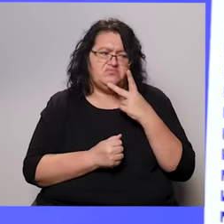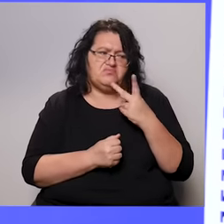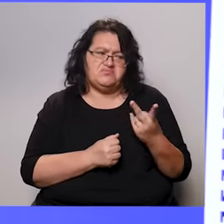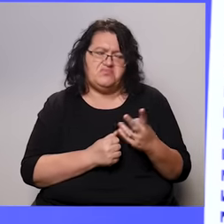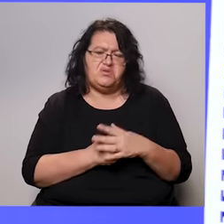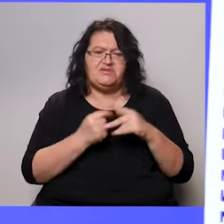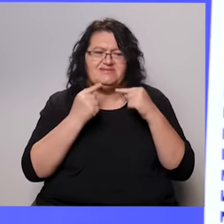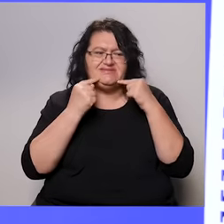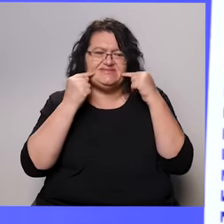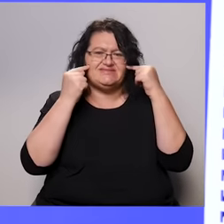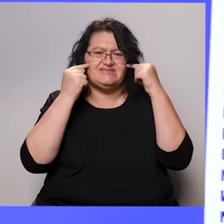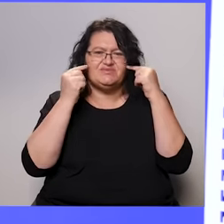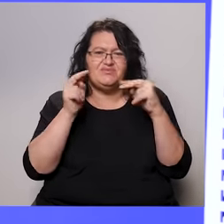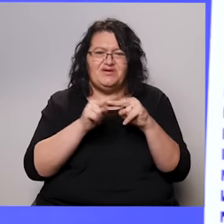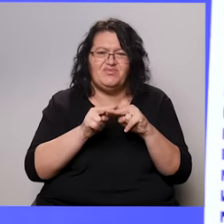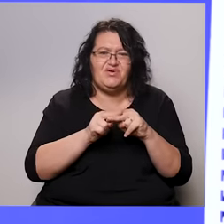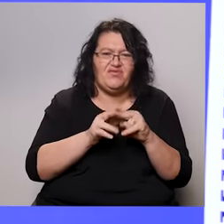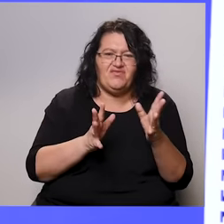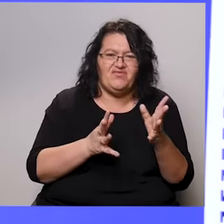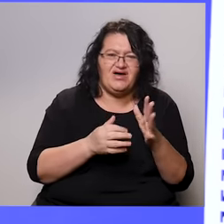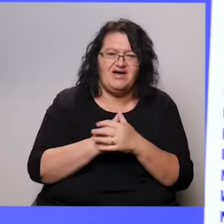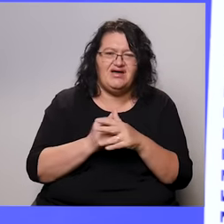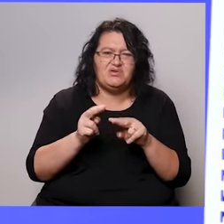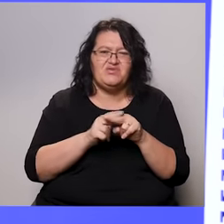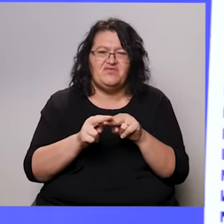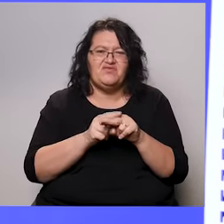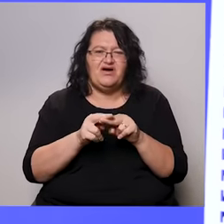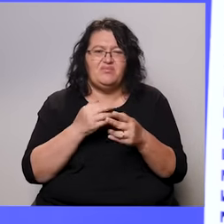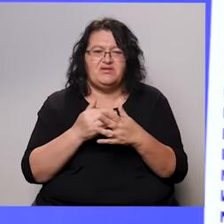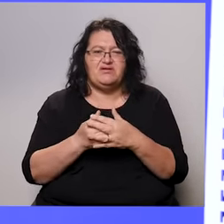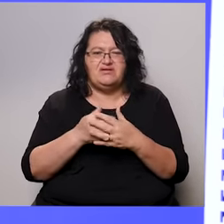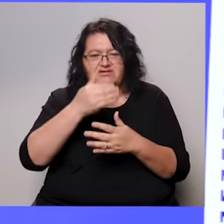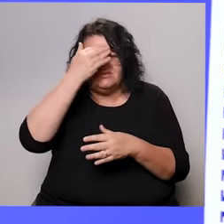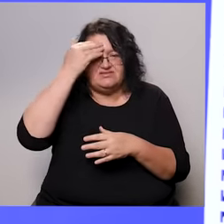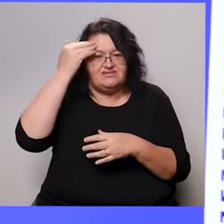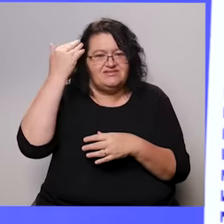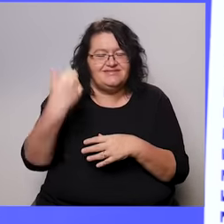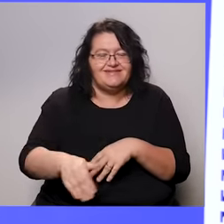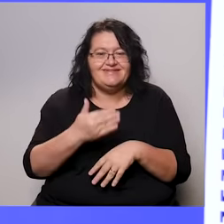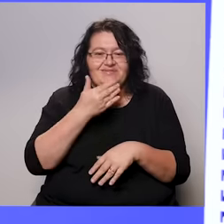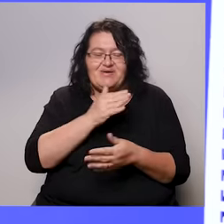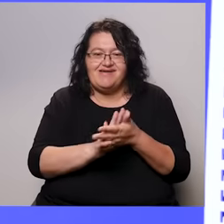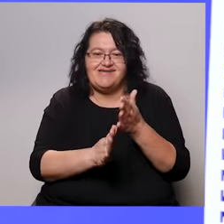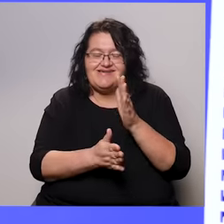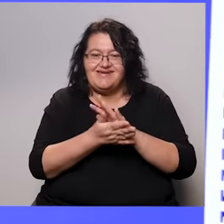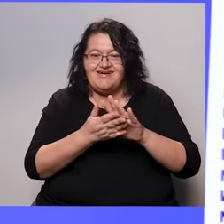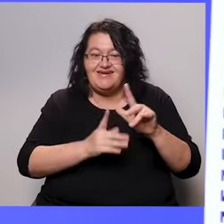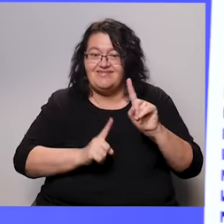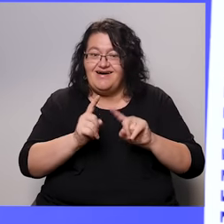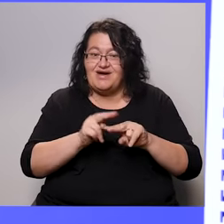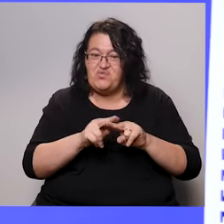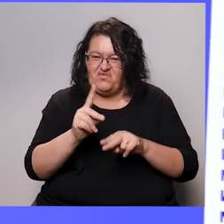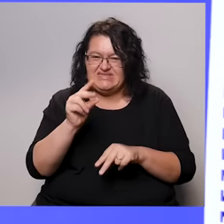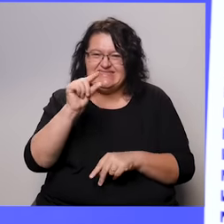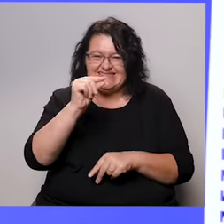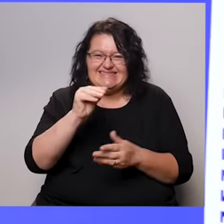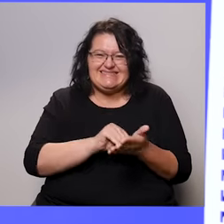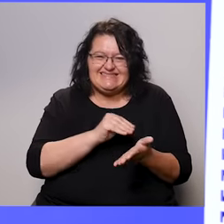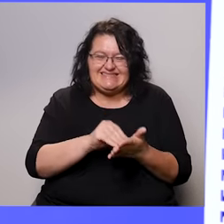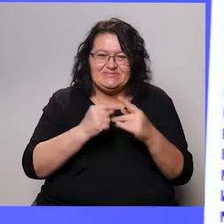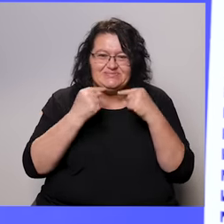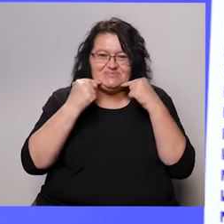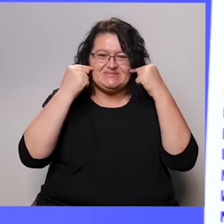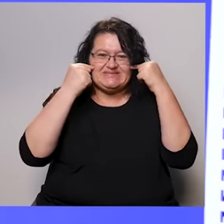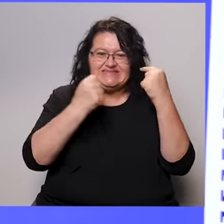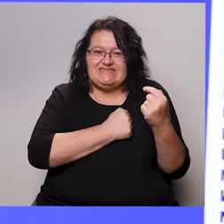și zâmbeam așa oarecum zâmbeam că ce fain că s-a închis subiectul, dar oarecum era teamă un pic, era un zâmbet din ăla